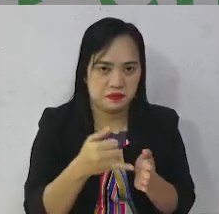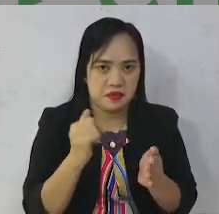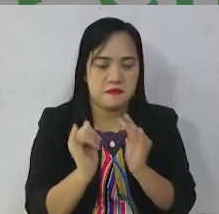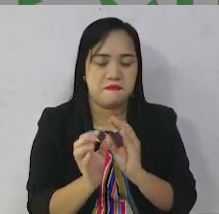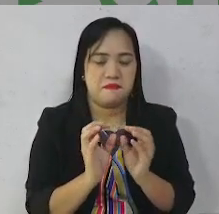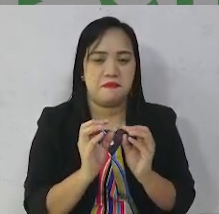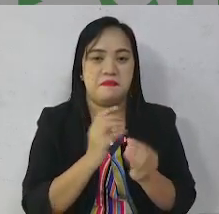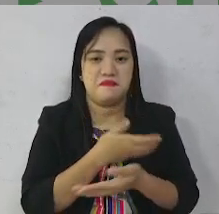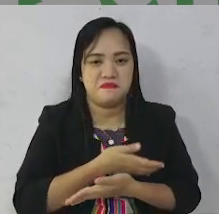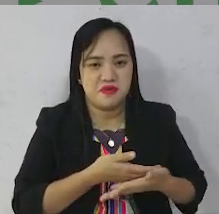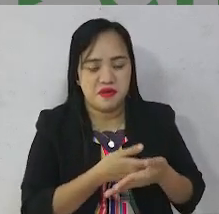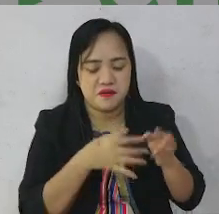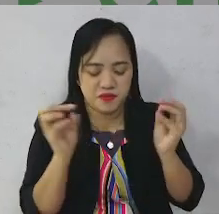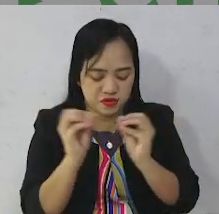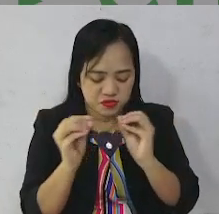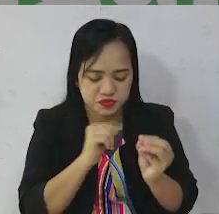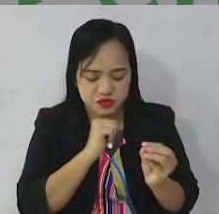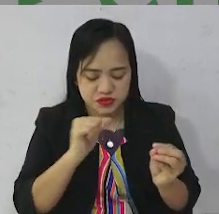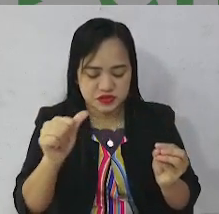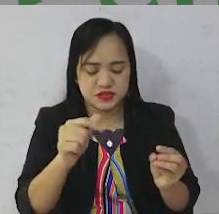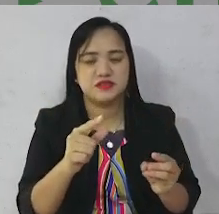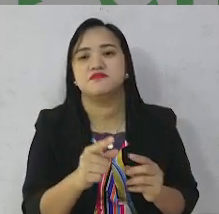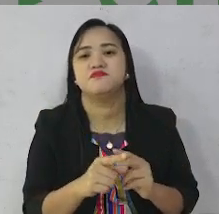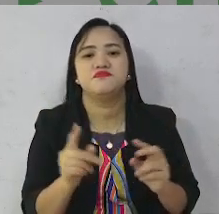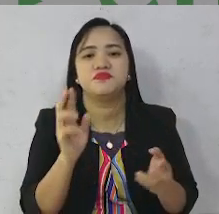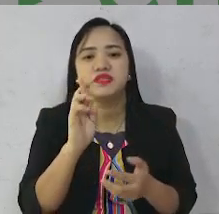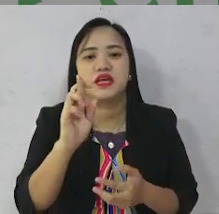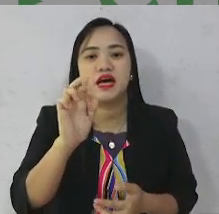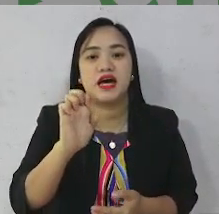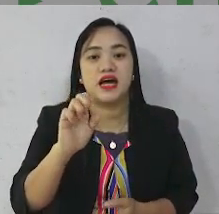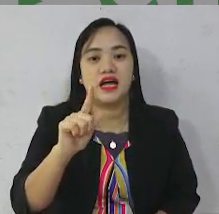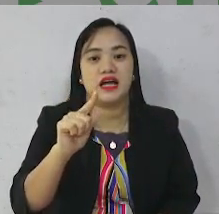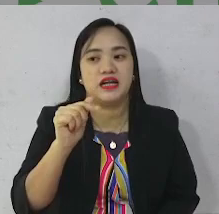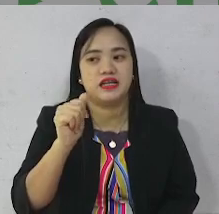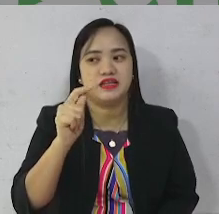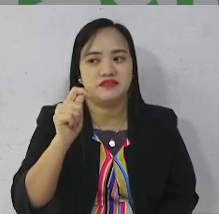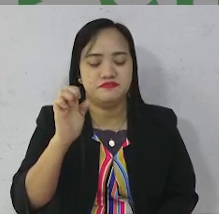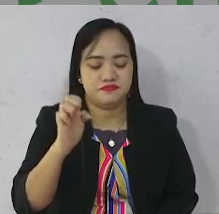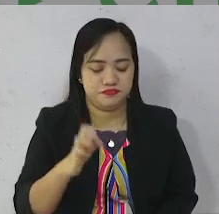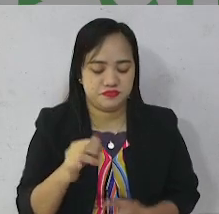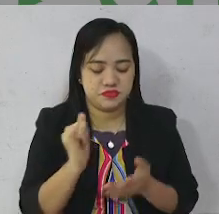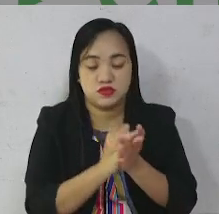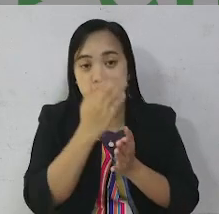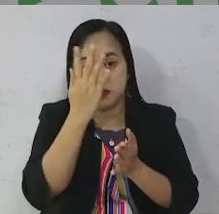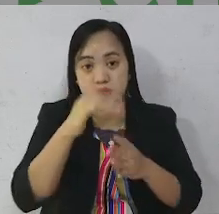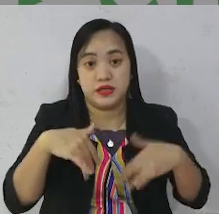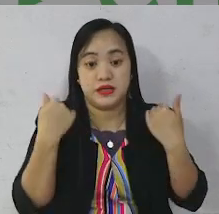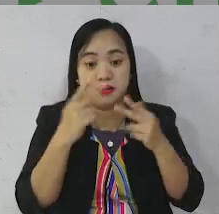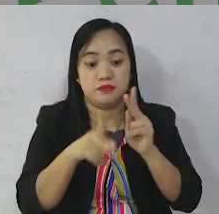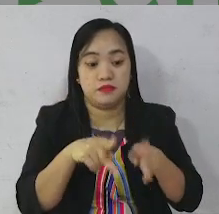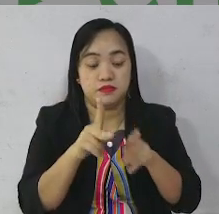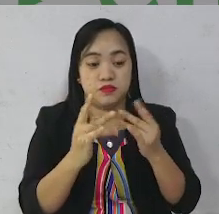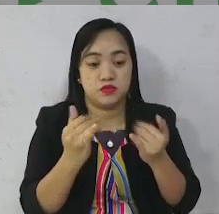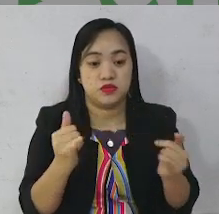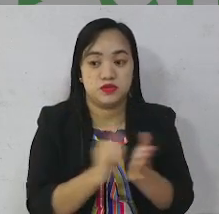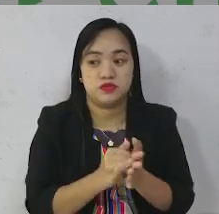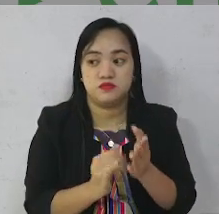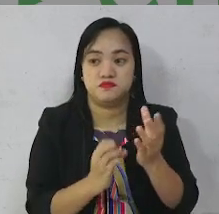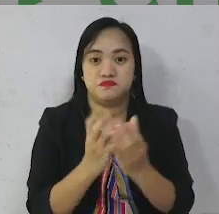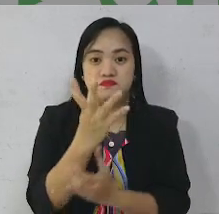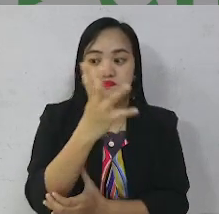jeans yan Kaya nga napapansin natin ngayon eh ' ba sabi ko nga yung mga kabataan ngayon yung mga umuusbong na